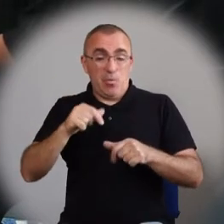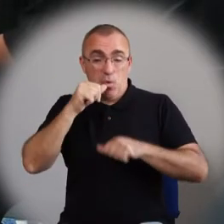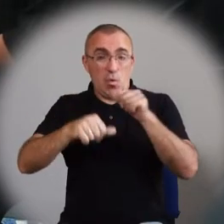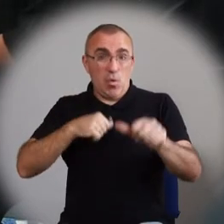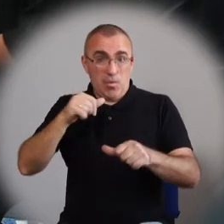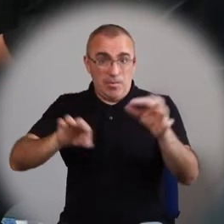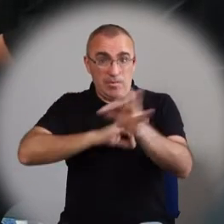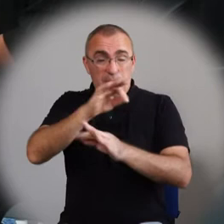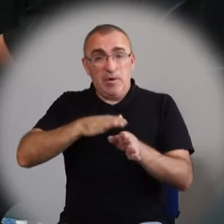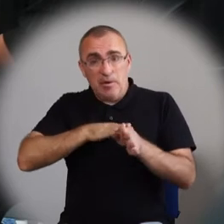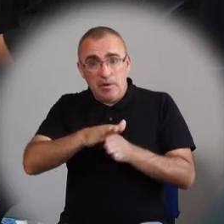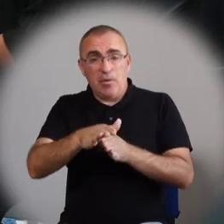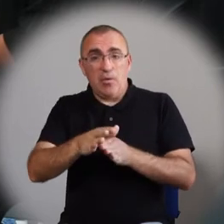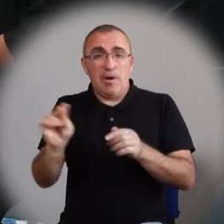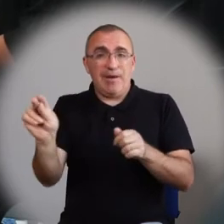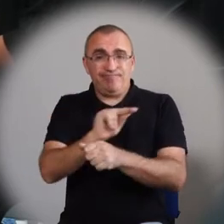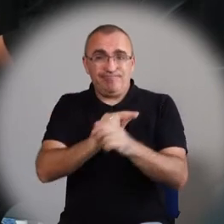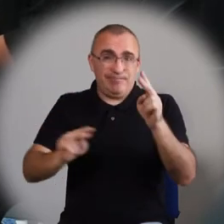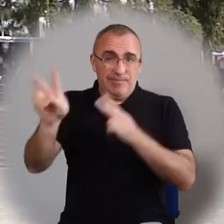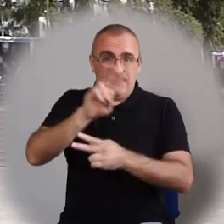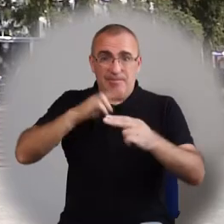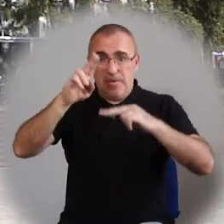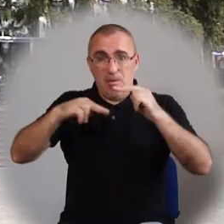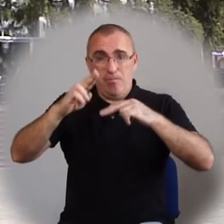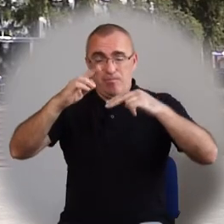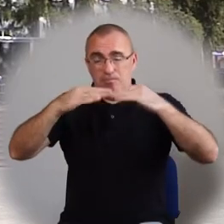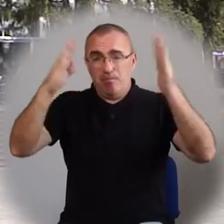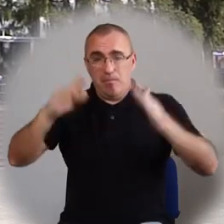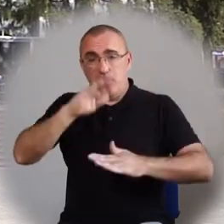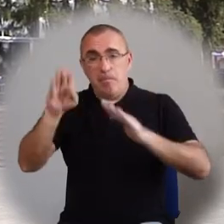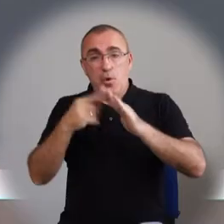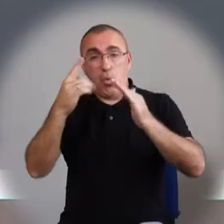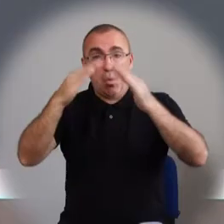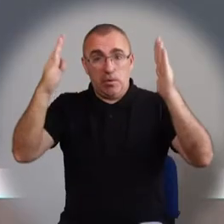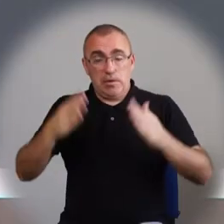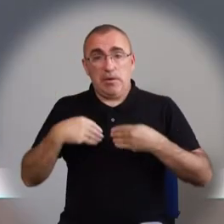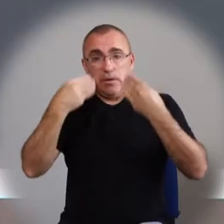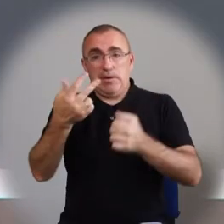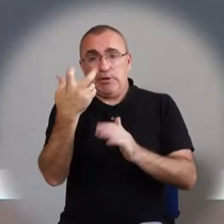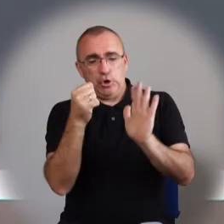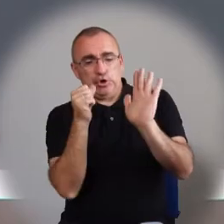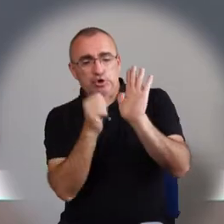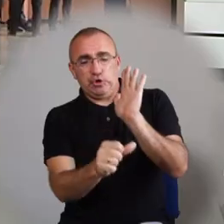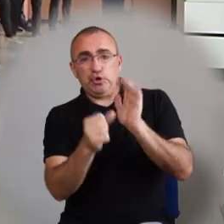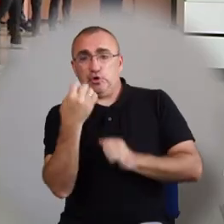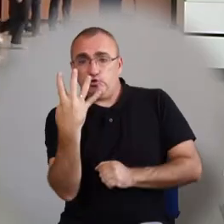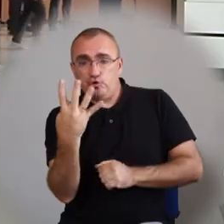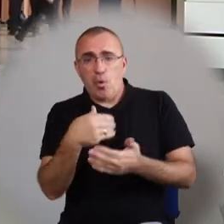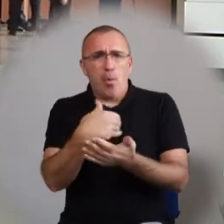цьому році цей проєкт зреалізований, реконструкція цієї будівлі. Під одним дахом зараз